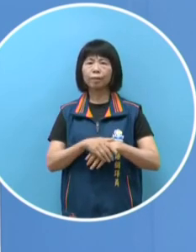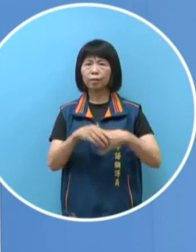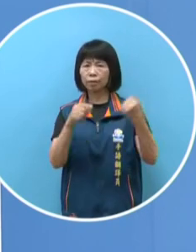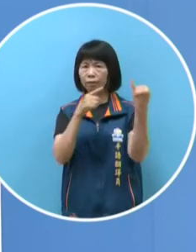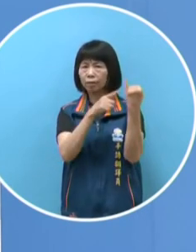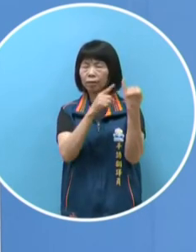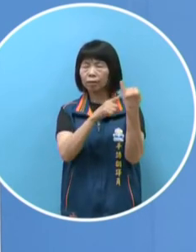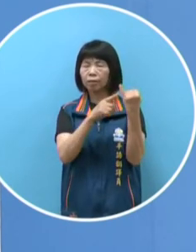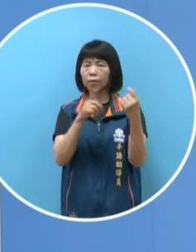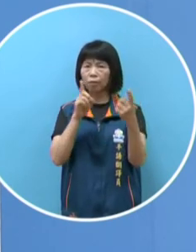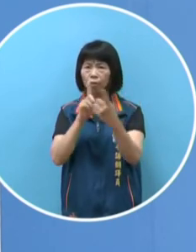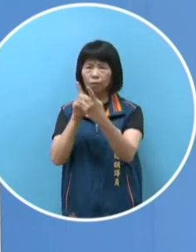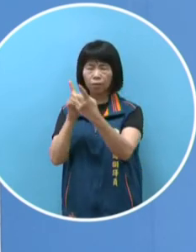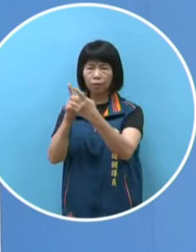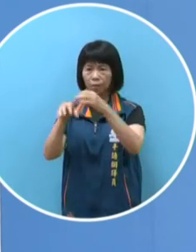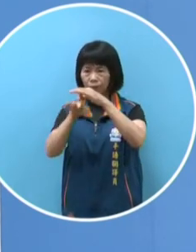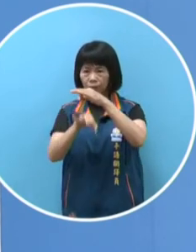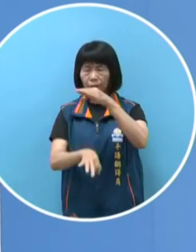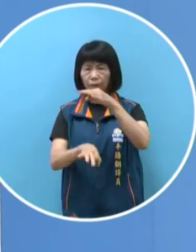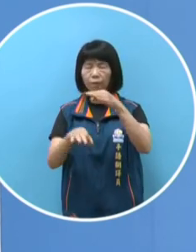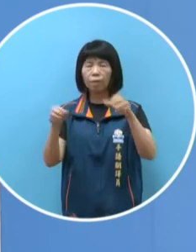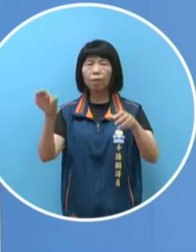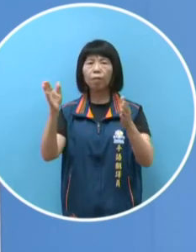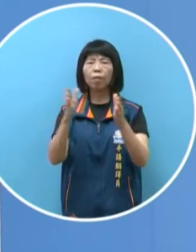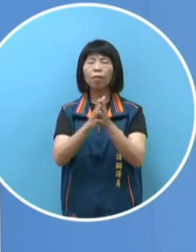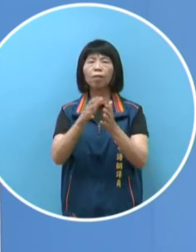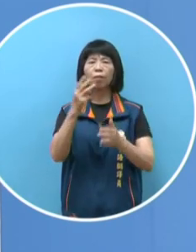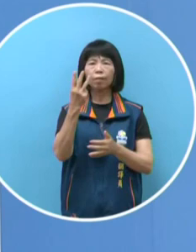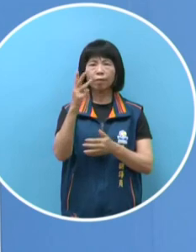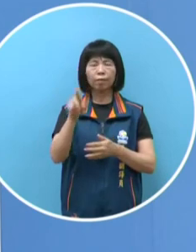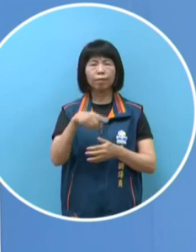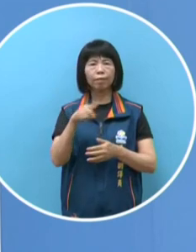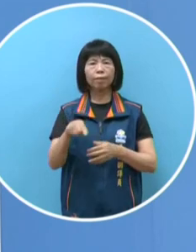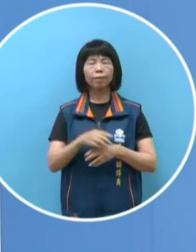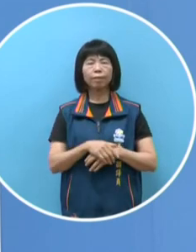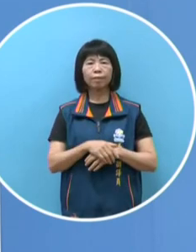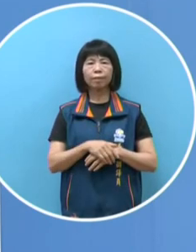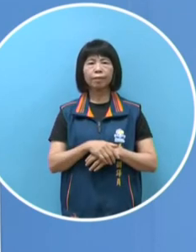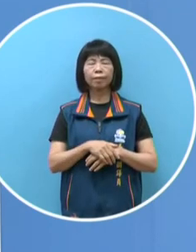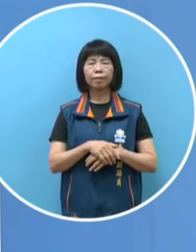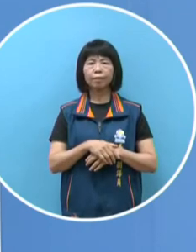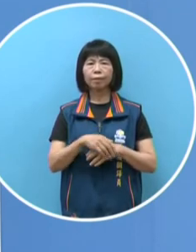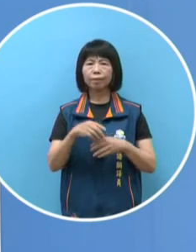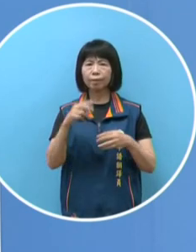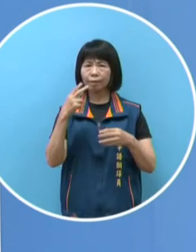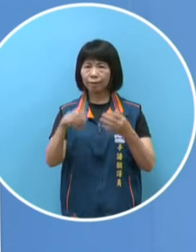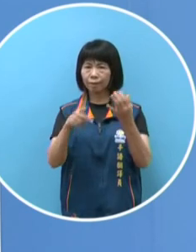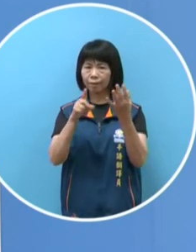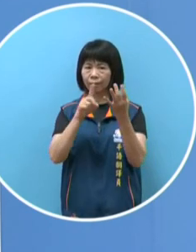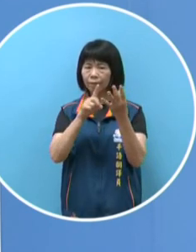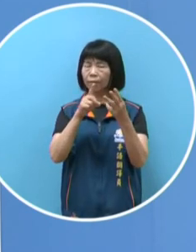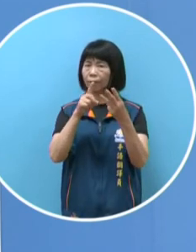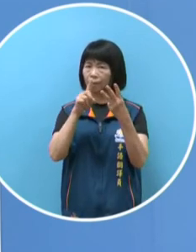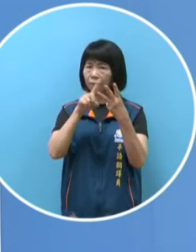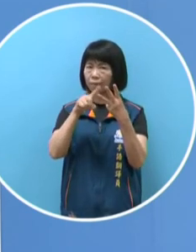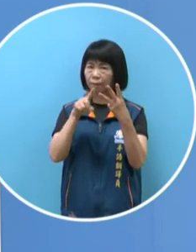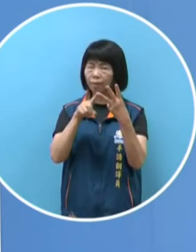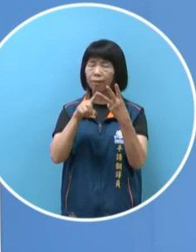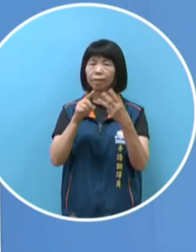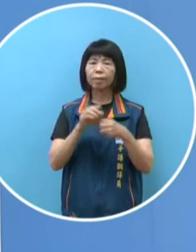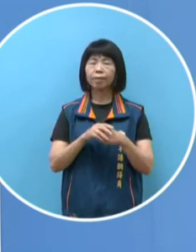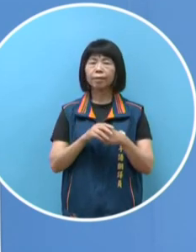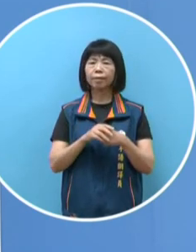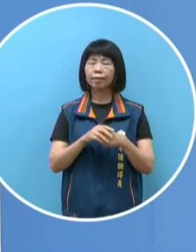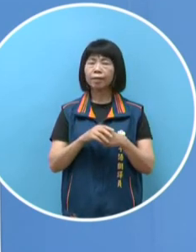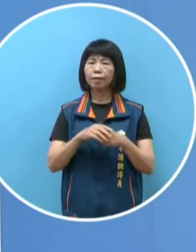框列的是三个家人家人一位那其他就是还有这个两位的这个部分。那